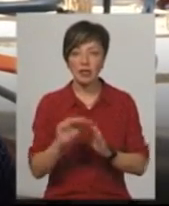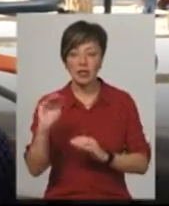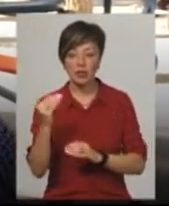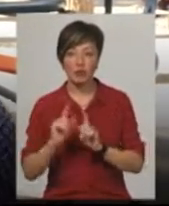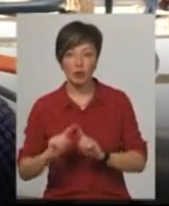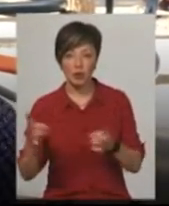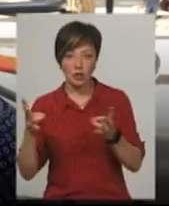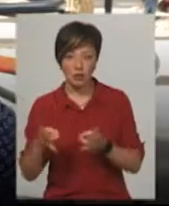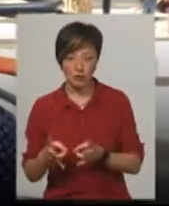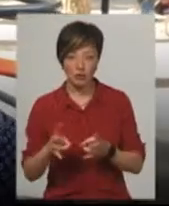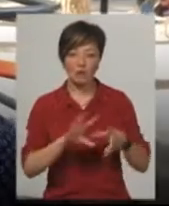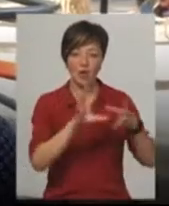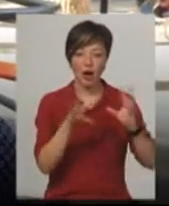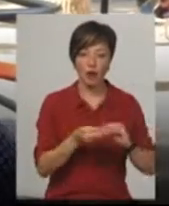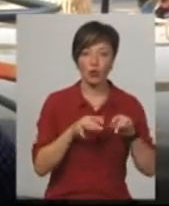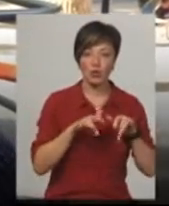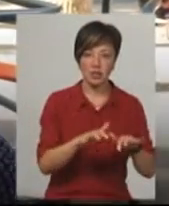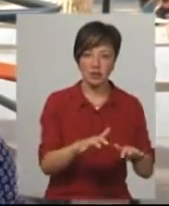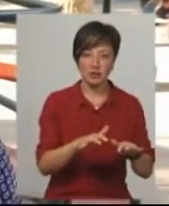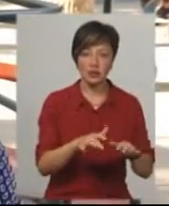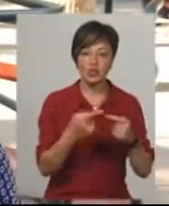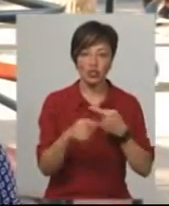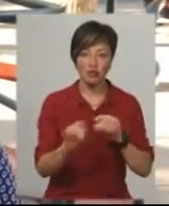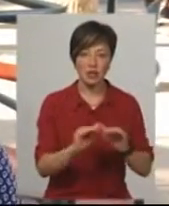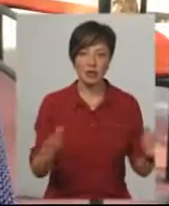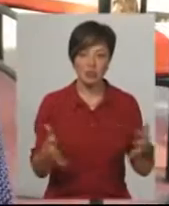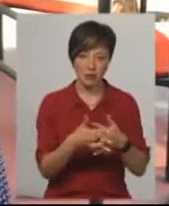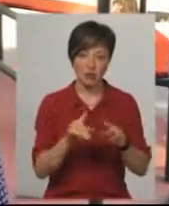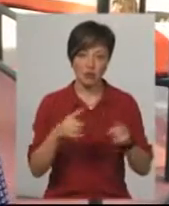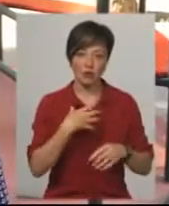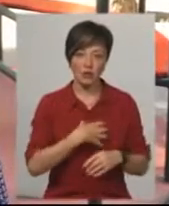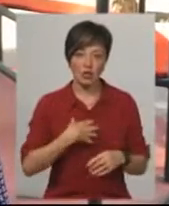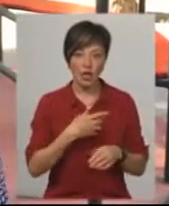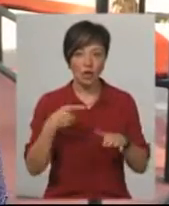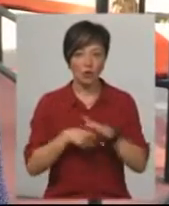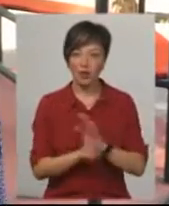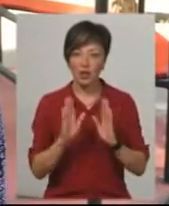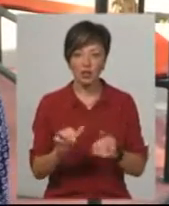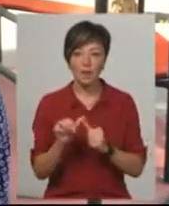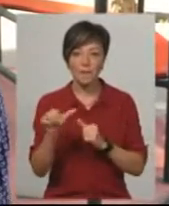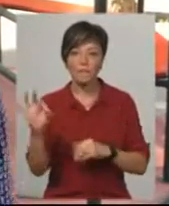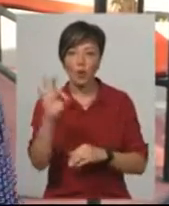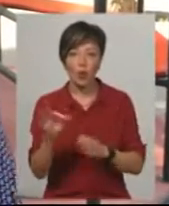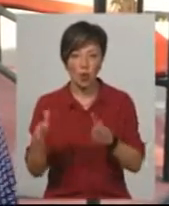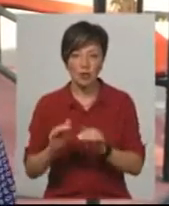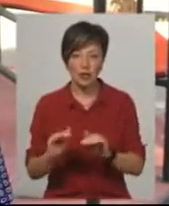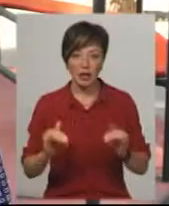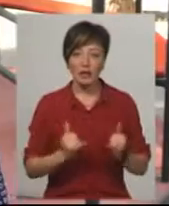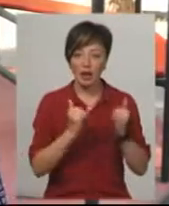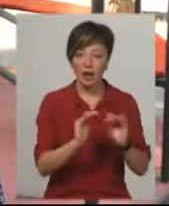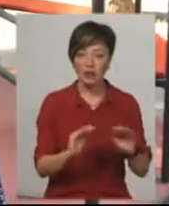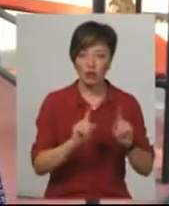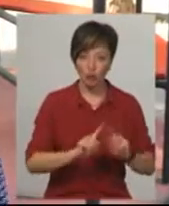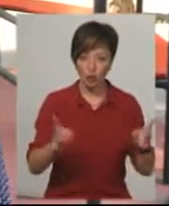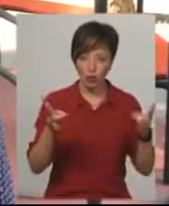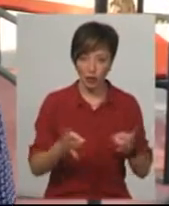з особливими потребами у загальний процес з іншими дітьми. І це дуже важливо. Інклюзія – це не лише про дітей і не лише для дітей з